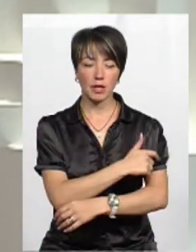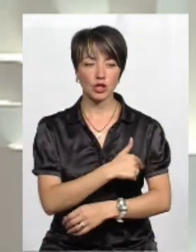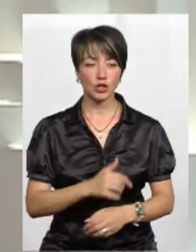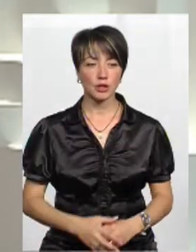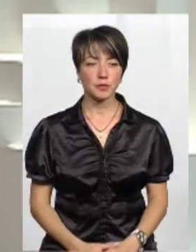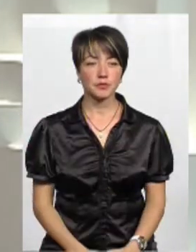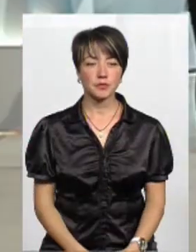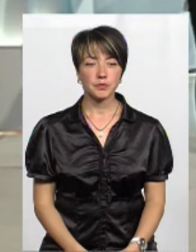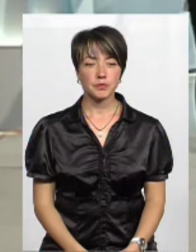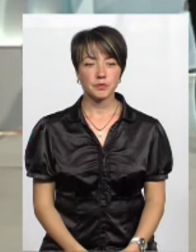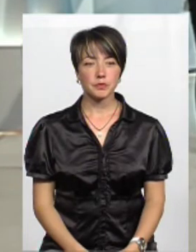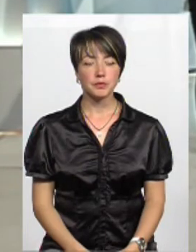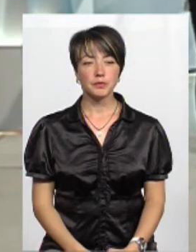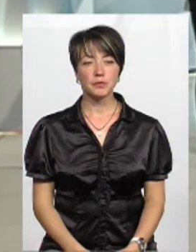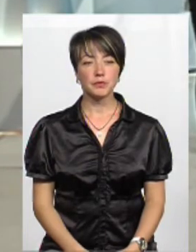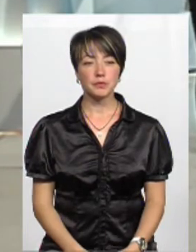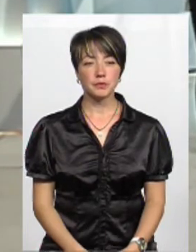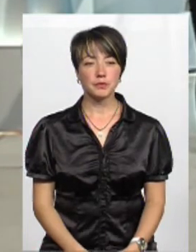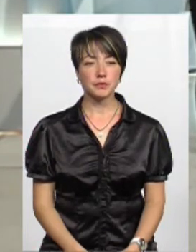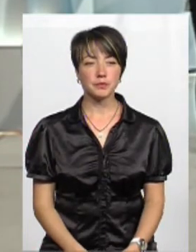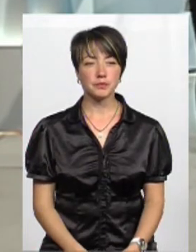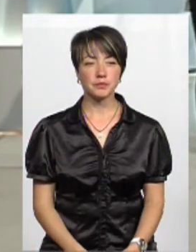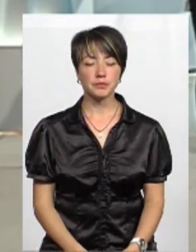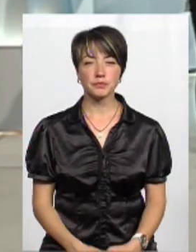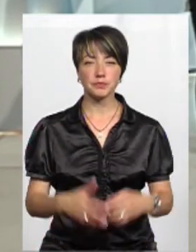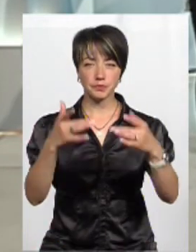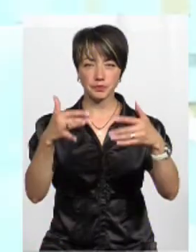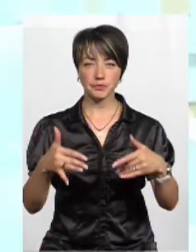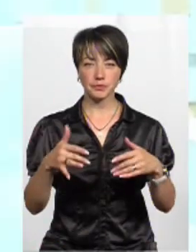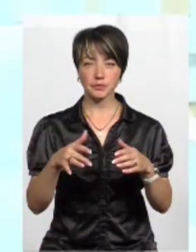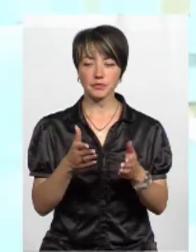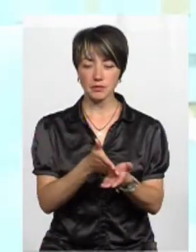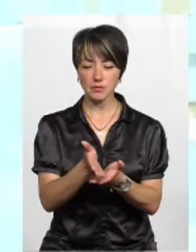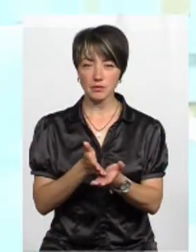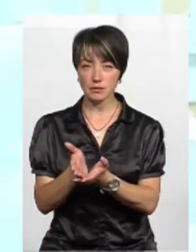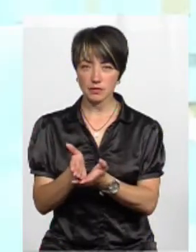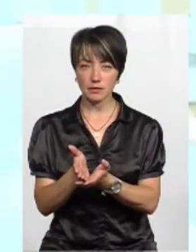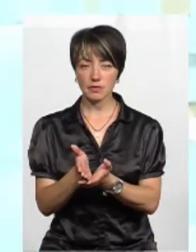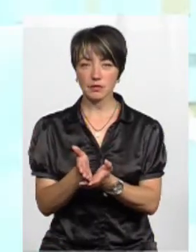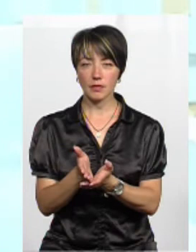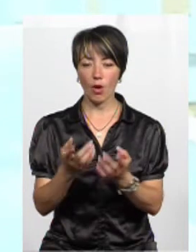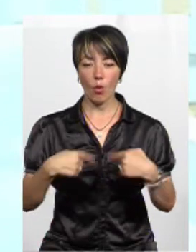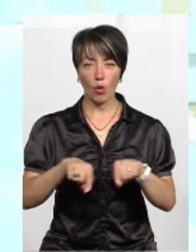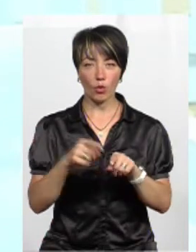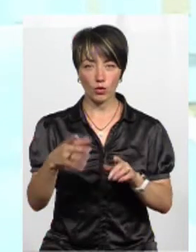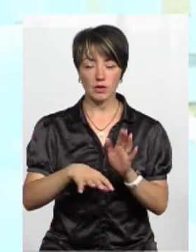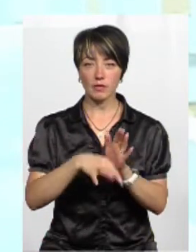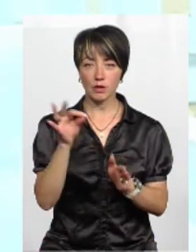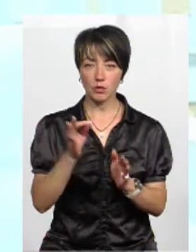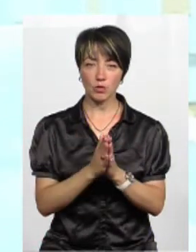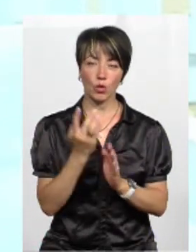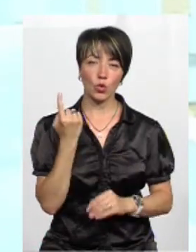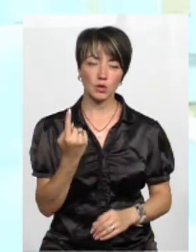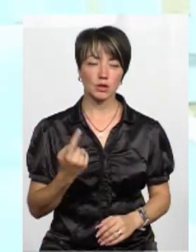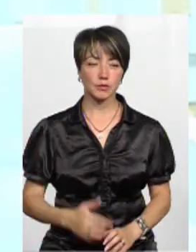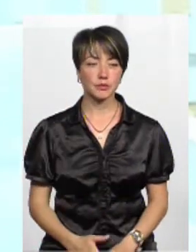медичний. Зрозуміло, дякую за відповідь. Зараз перед нами на моніторі з'являться виклики округу за галузями. Попрошу